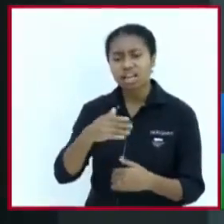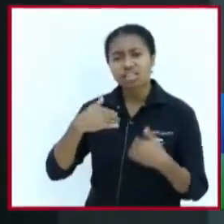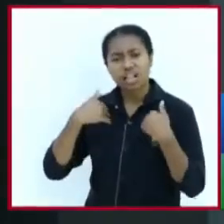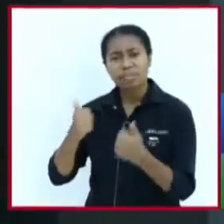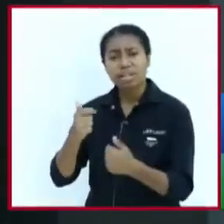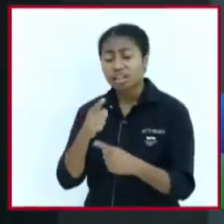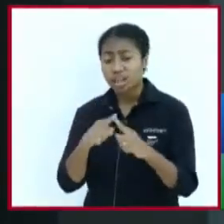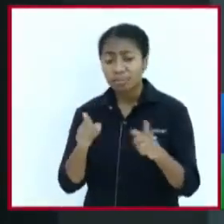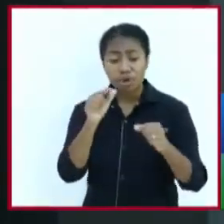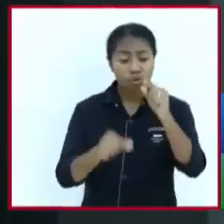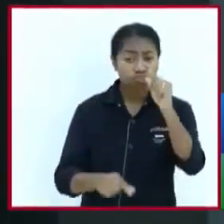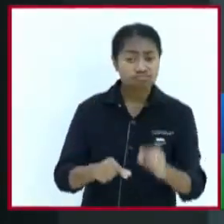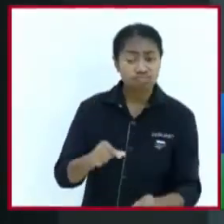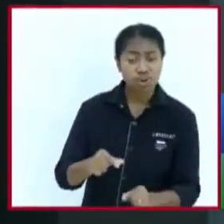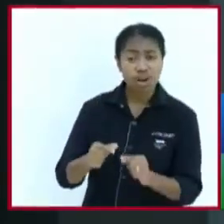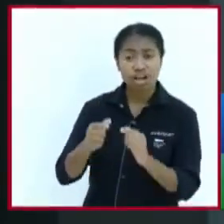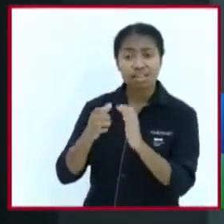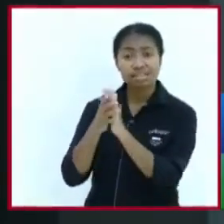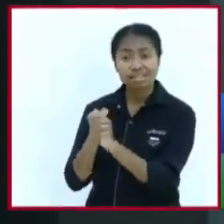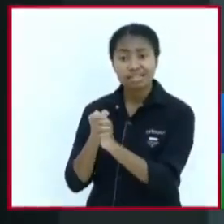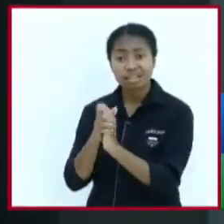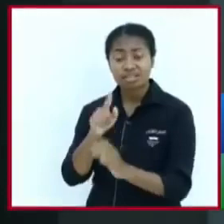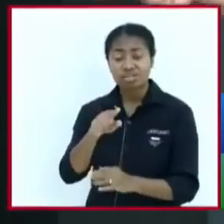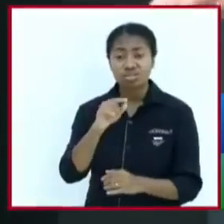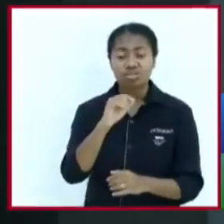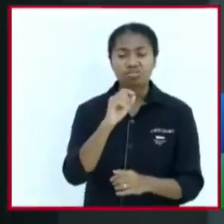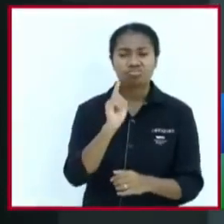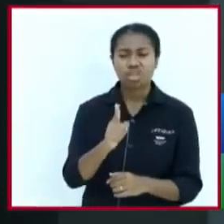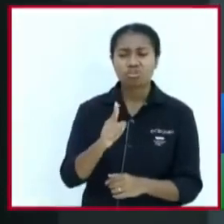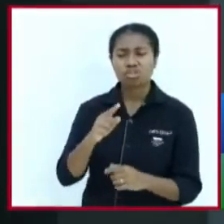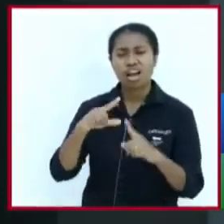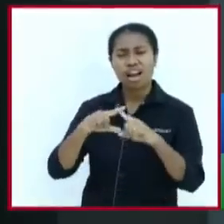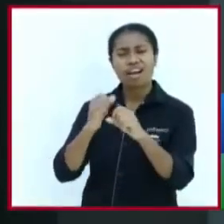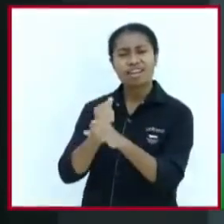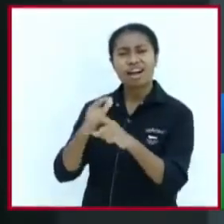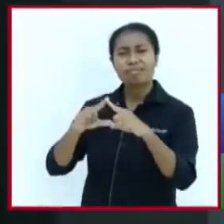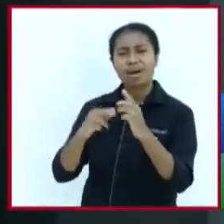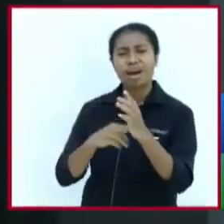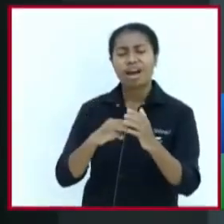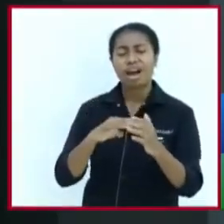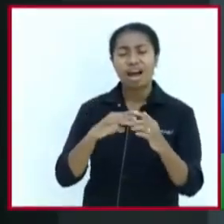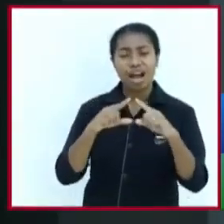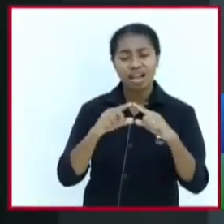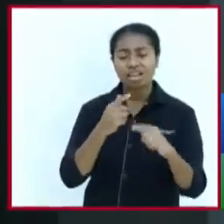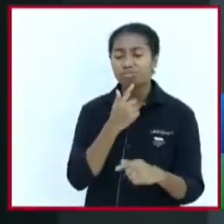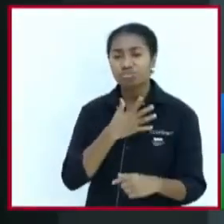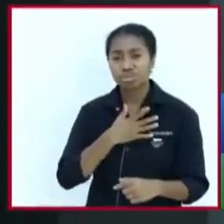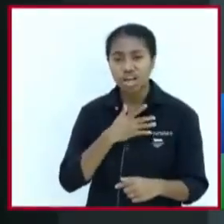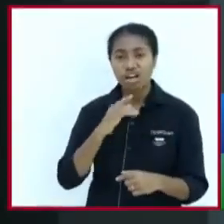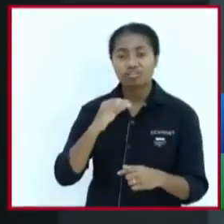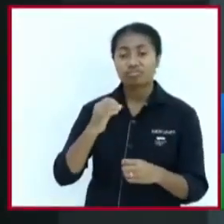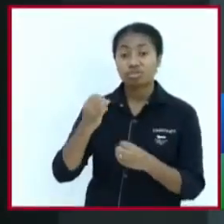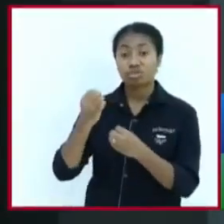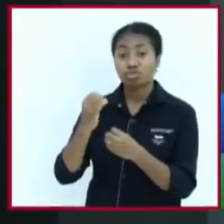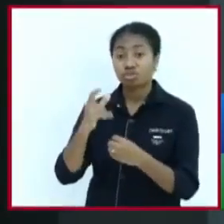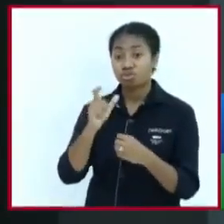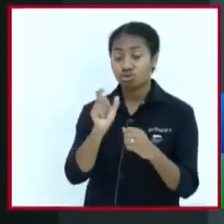punya juruselamat satu-satunya agama yang punya juruselamat cuma Kristen Yahudi